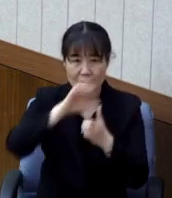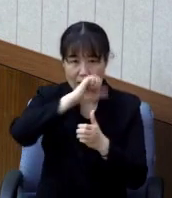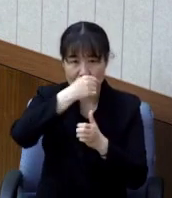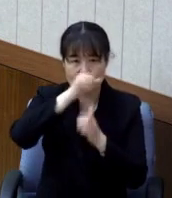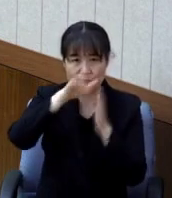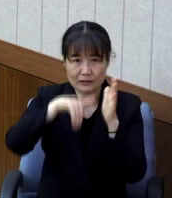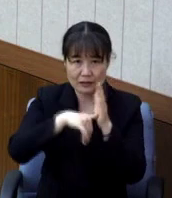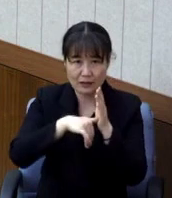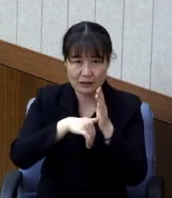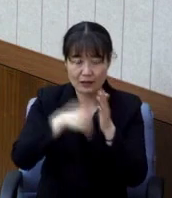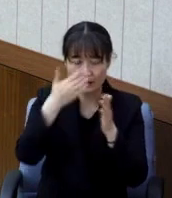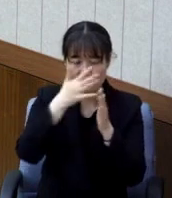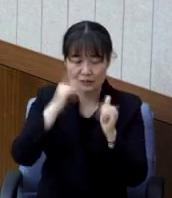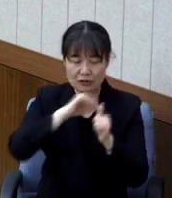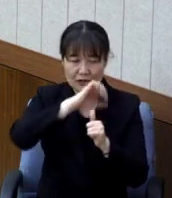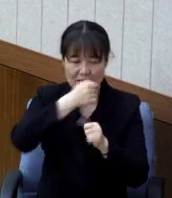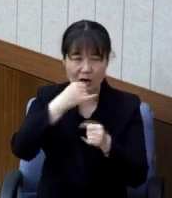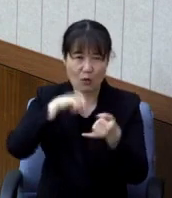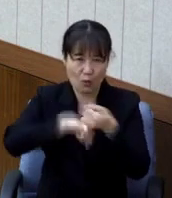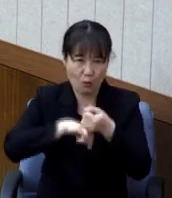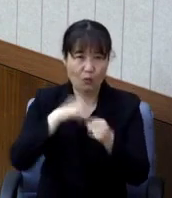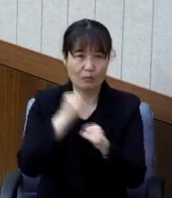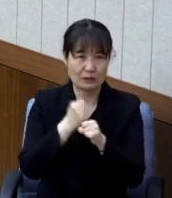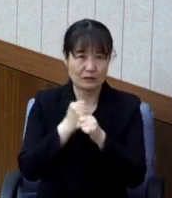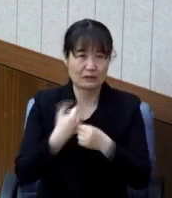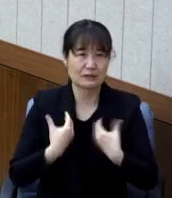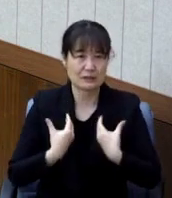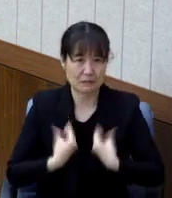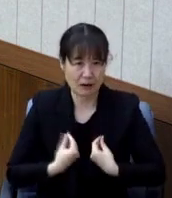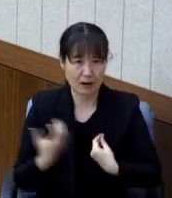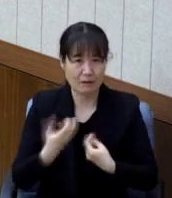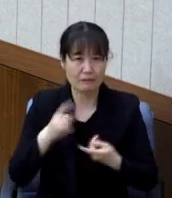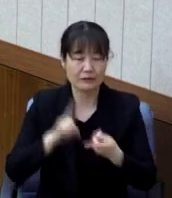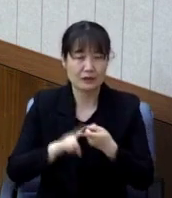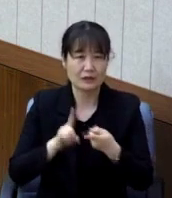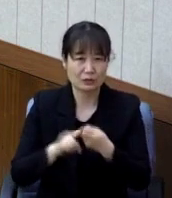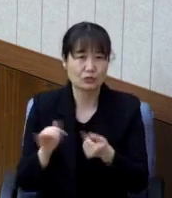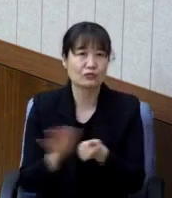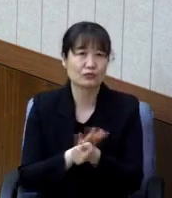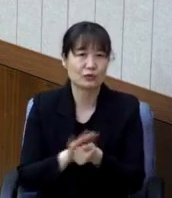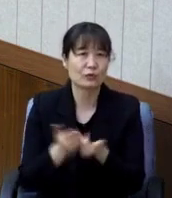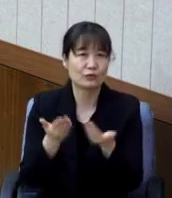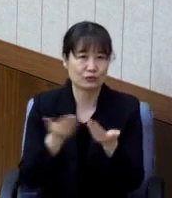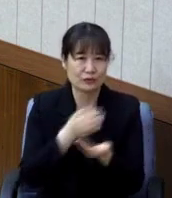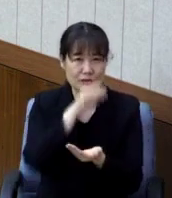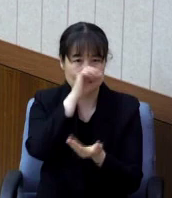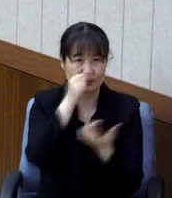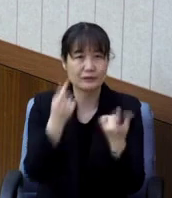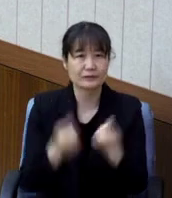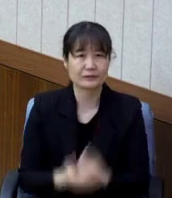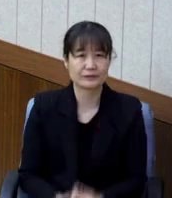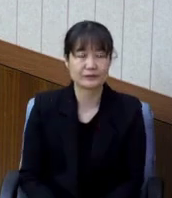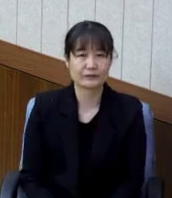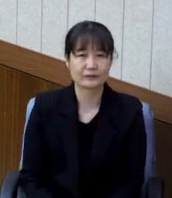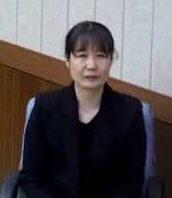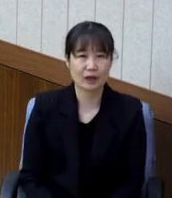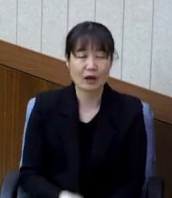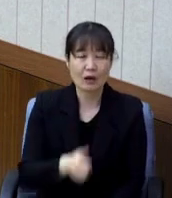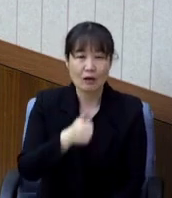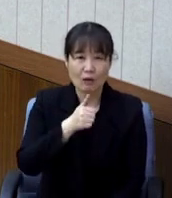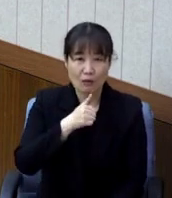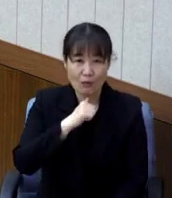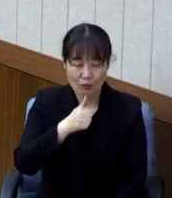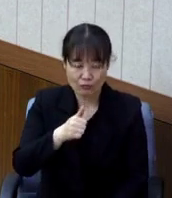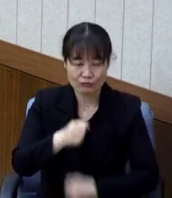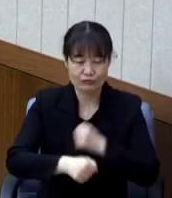반드시 편성하여 청년들이 느낀 박탈감과 상처에 조그마한 위로를 보내주십시오. 5분 자유 발언의